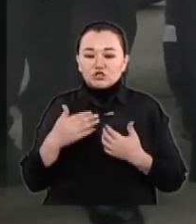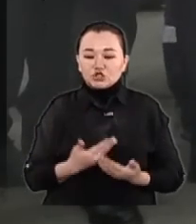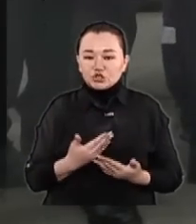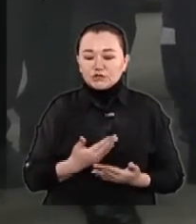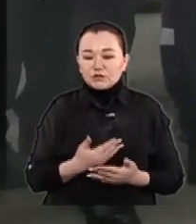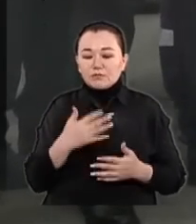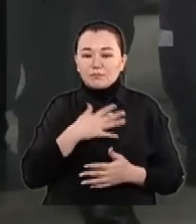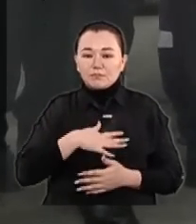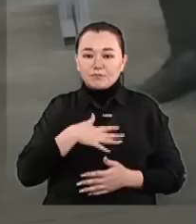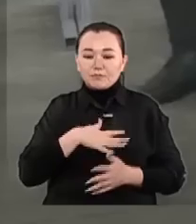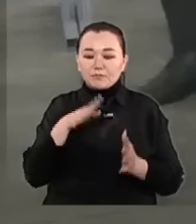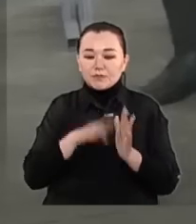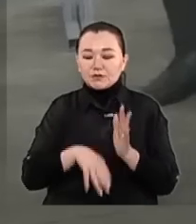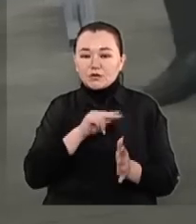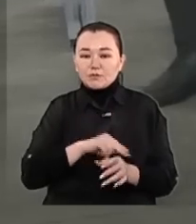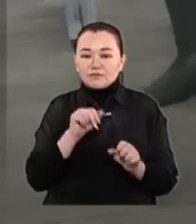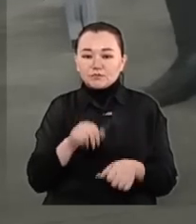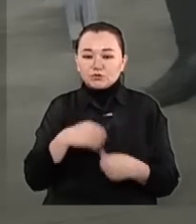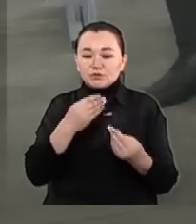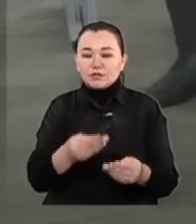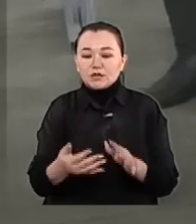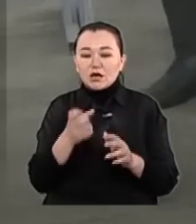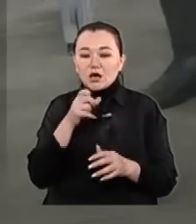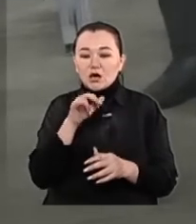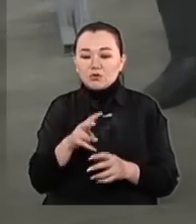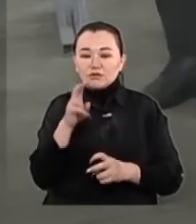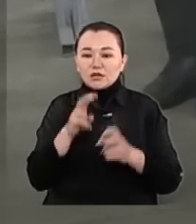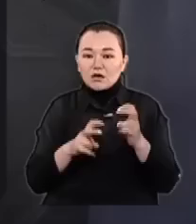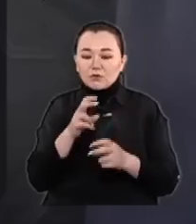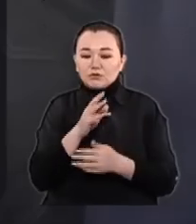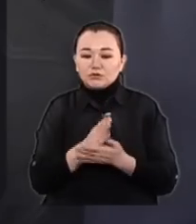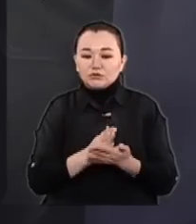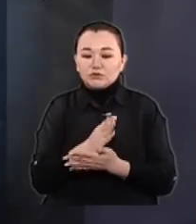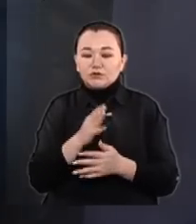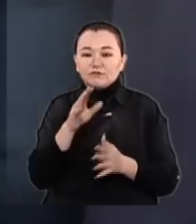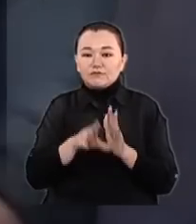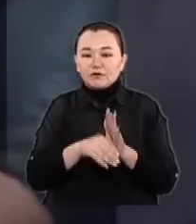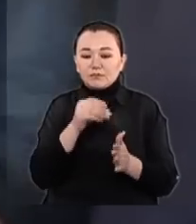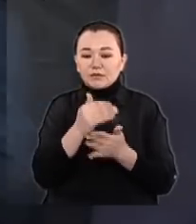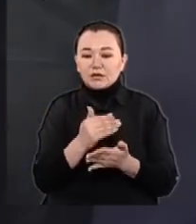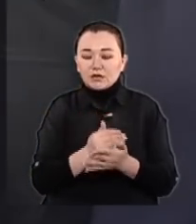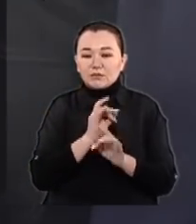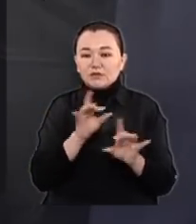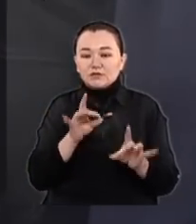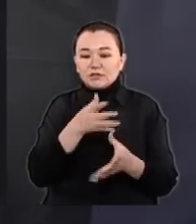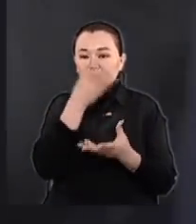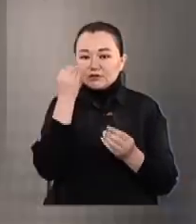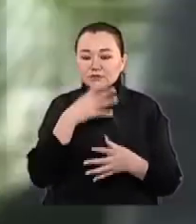жұмыс істеуіне мүмкіндік бермек. Сондай-ақ, ауылдықтар зауыт қызметкерлерін сайлау алды бағдарламасымен таныс